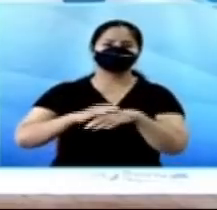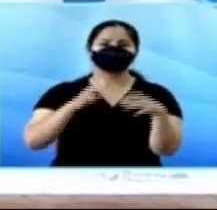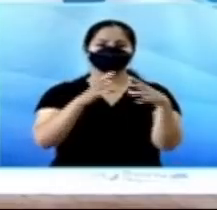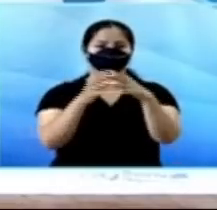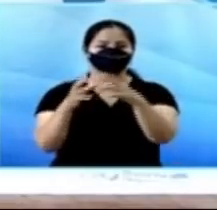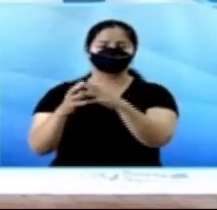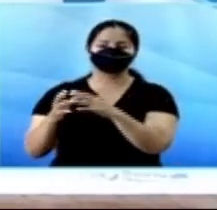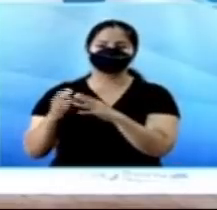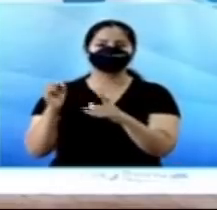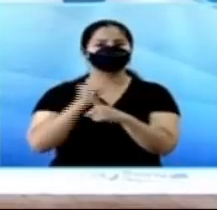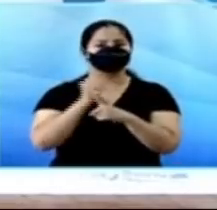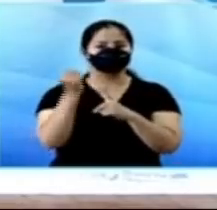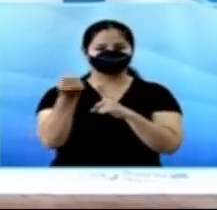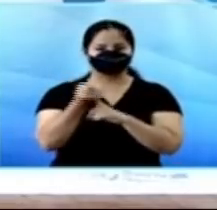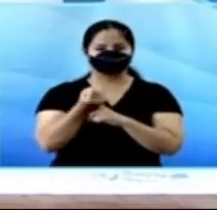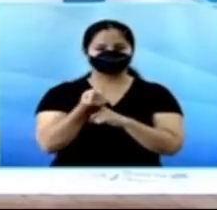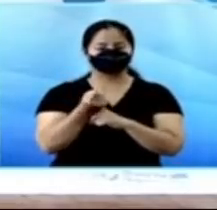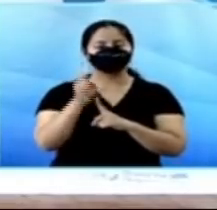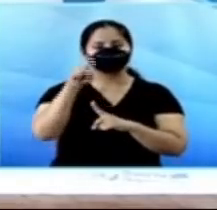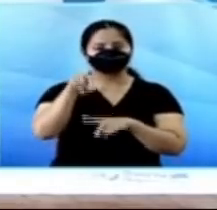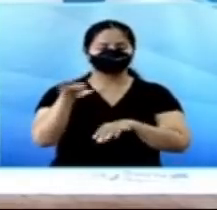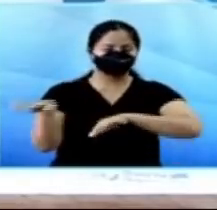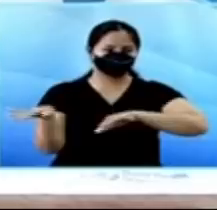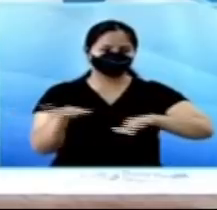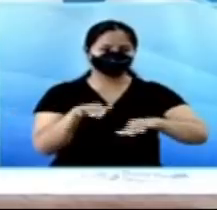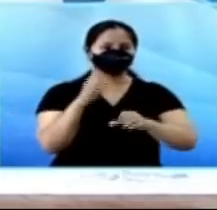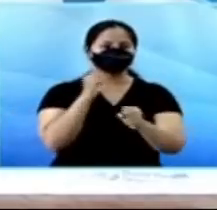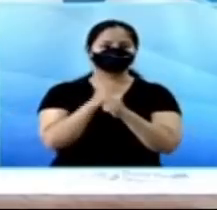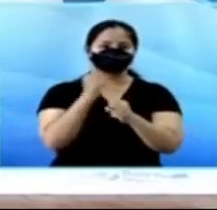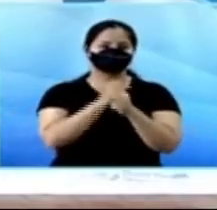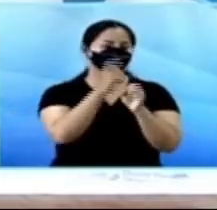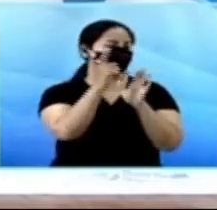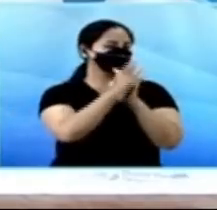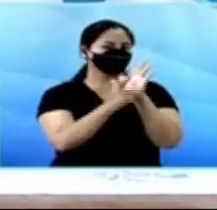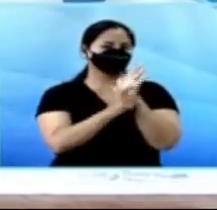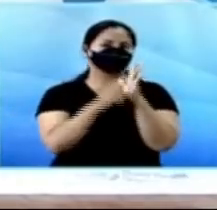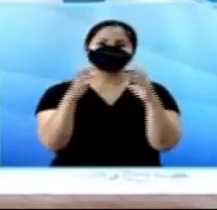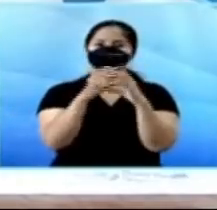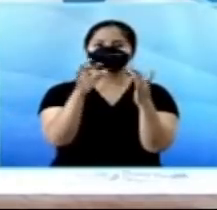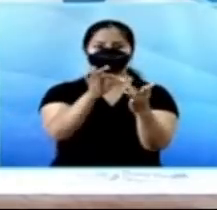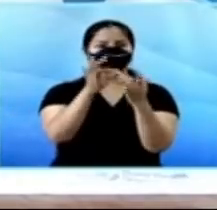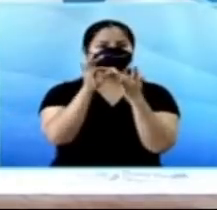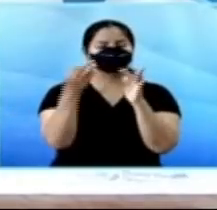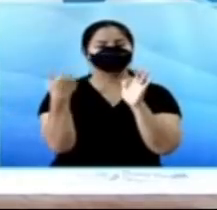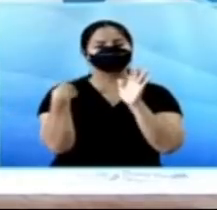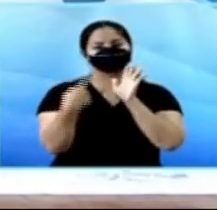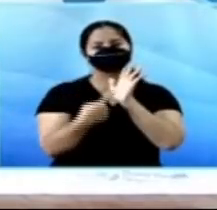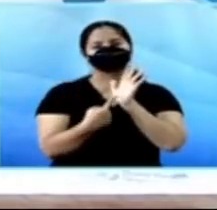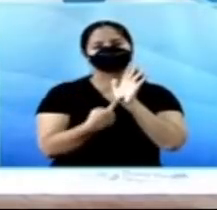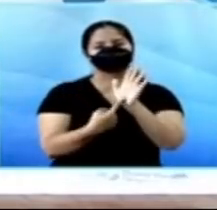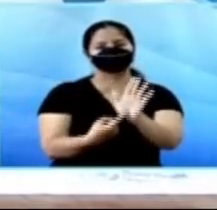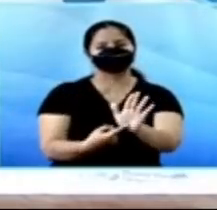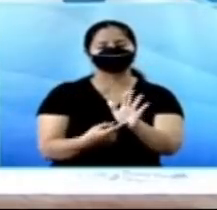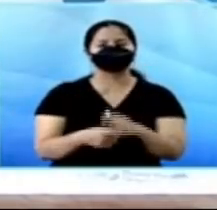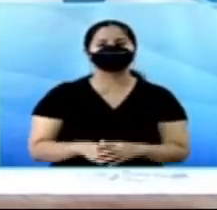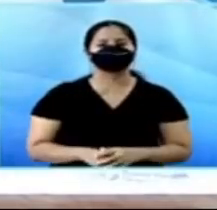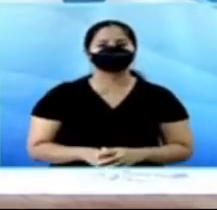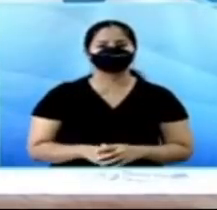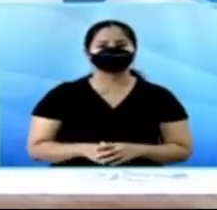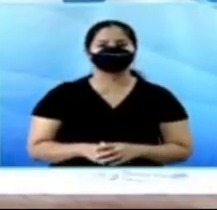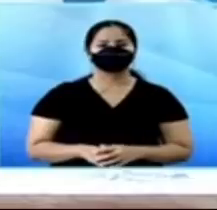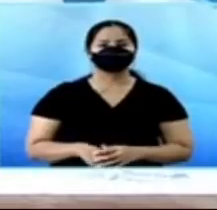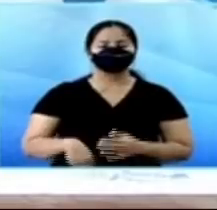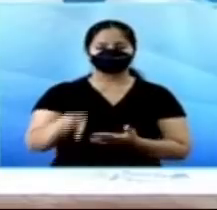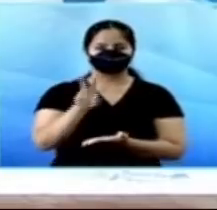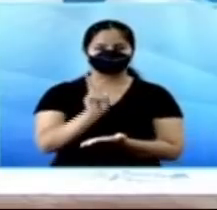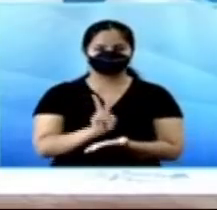สังคมพร้อมใจกันปฏิบัติมาตรการที่ทางคณะสปกิจวางออกโดยเฉพาะคณะ สภคิดของนครหล